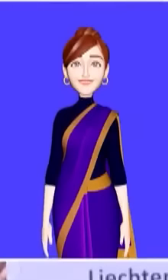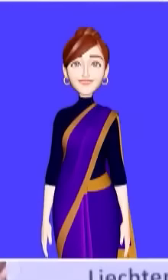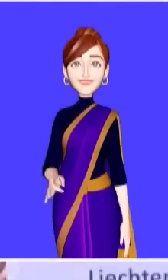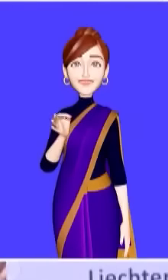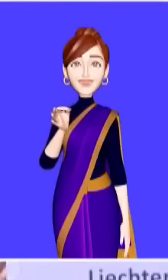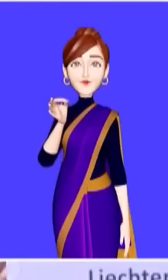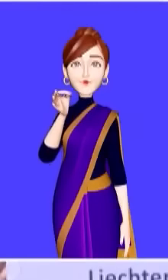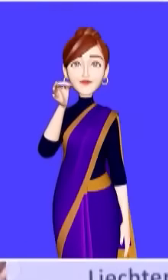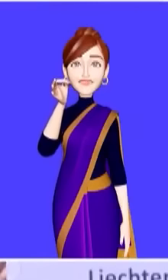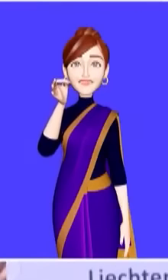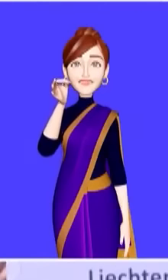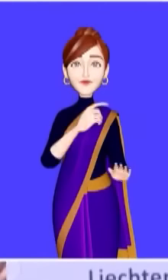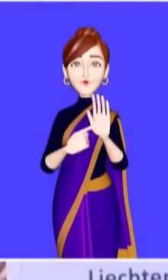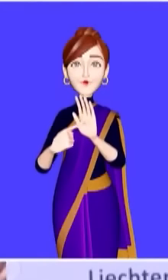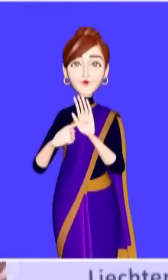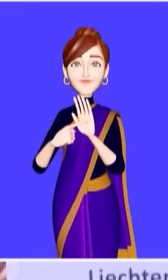जो एआई मॉडल